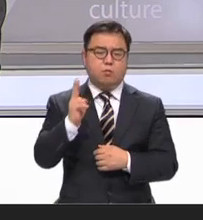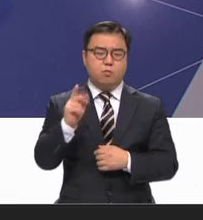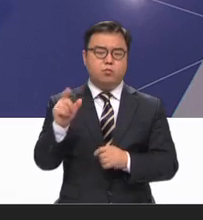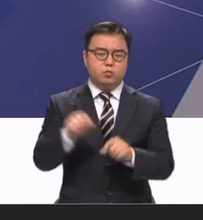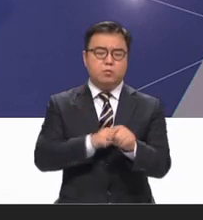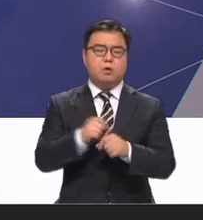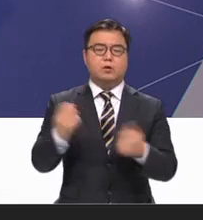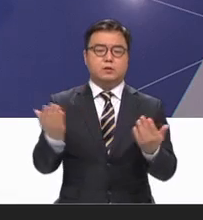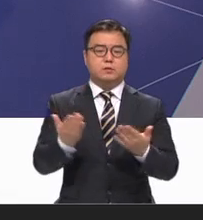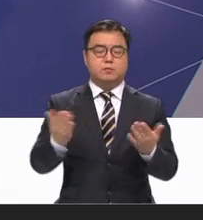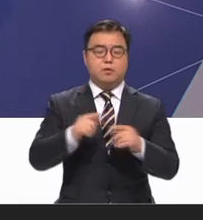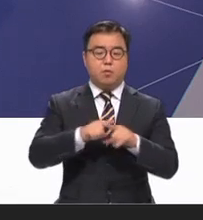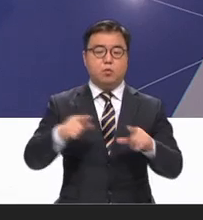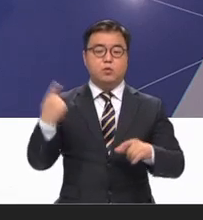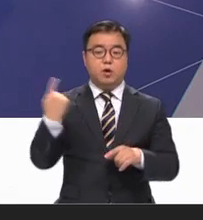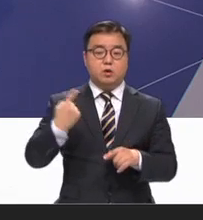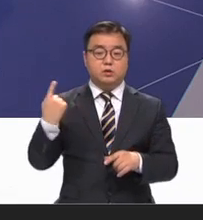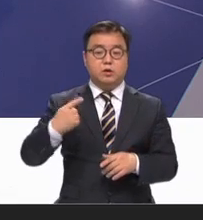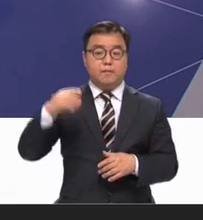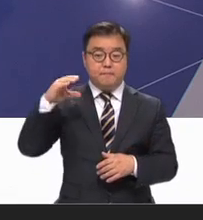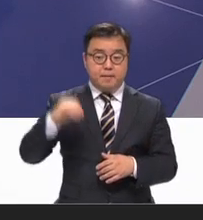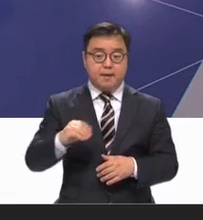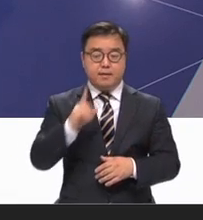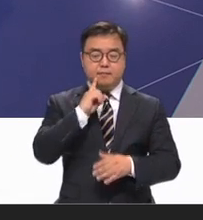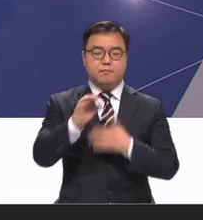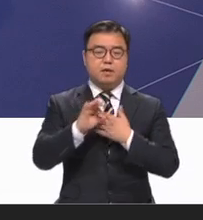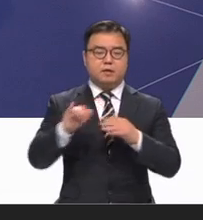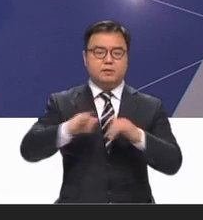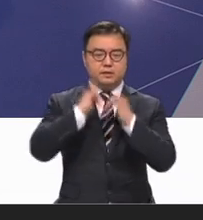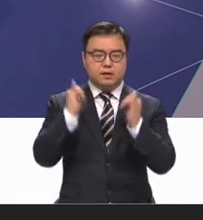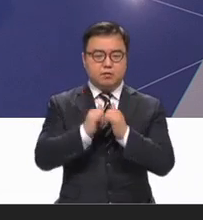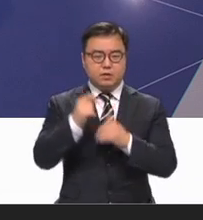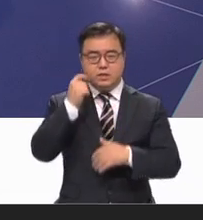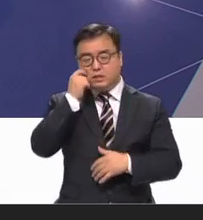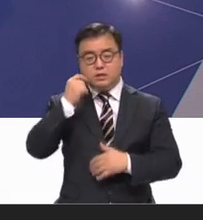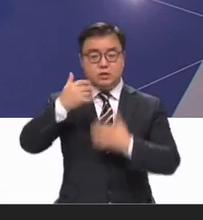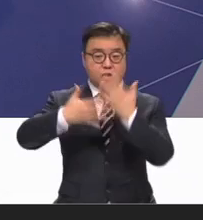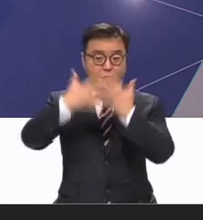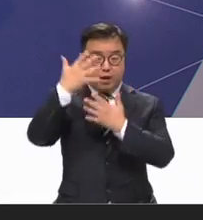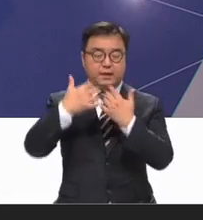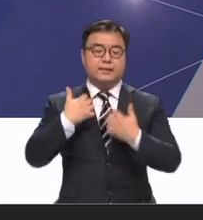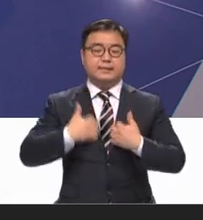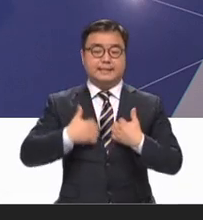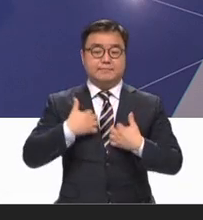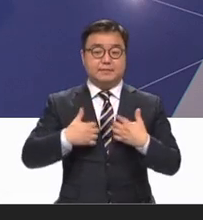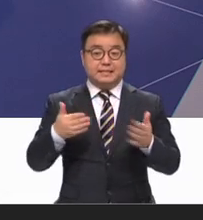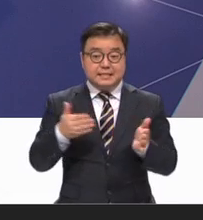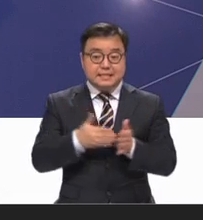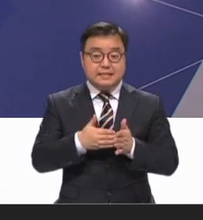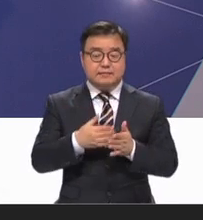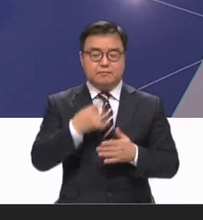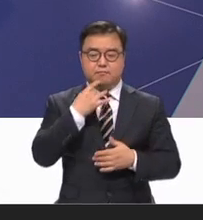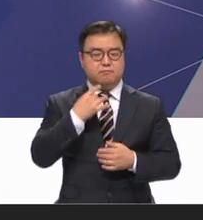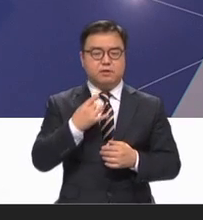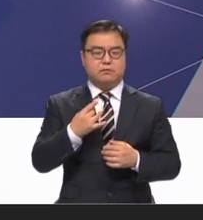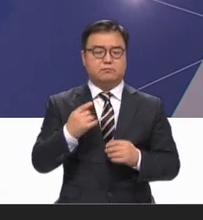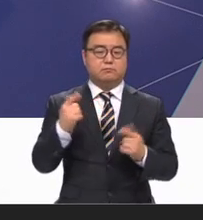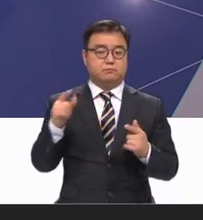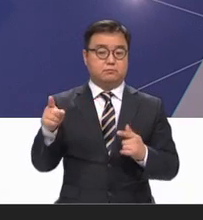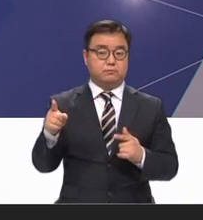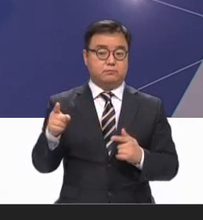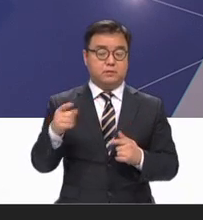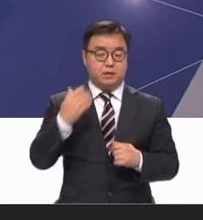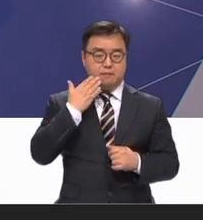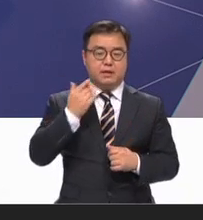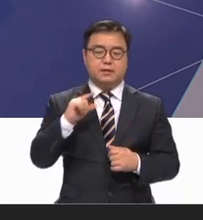예. 보통 이제 천만이라 함은 사회적인 신드롬이고 단지 영화가 재밌는 정도 수준으로는 천만 관객이라는 사태가 생길 수가